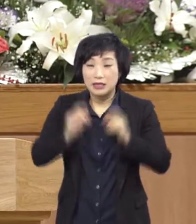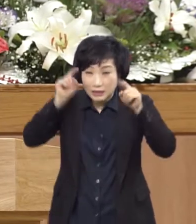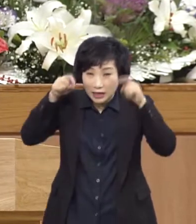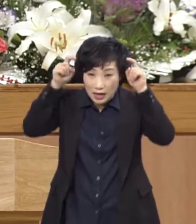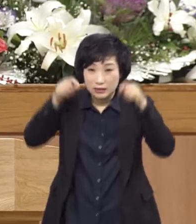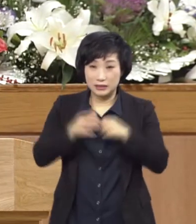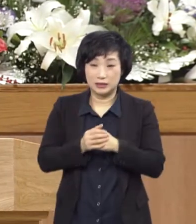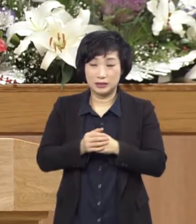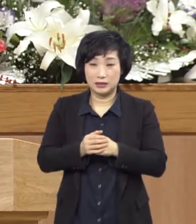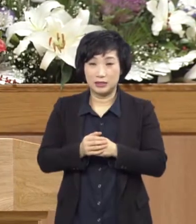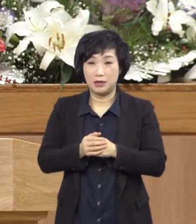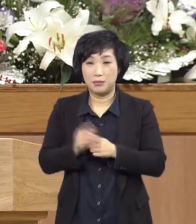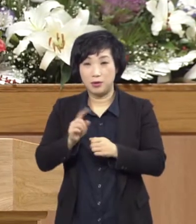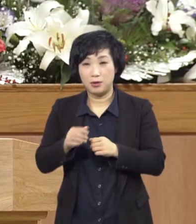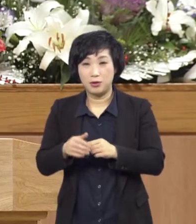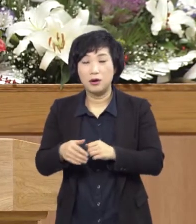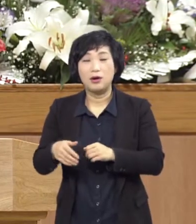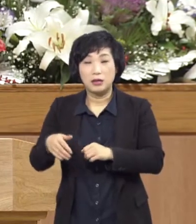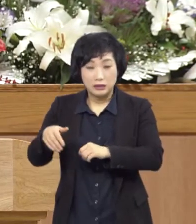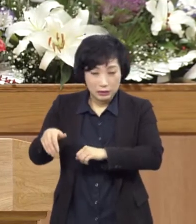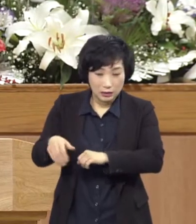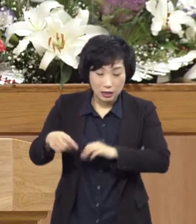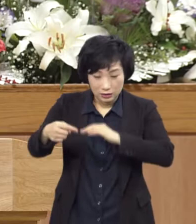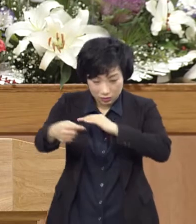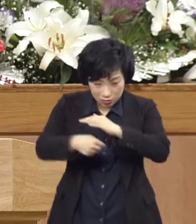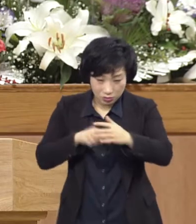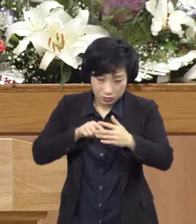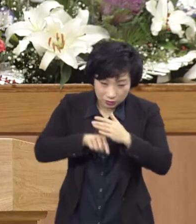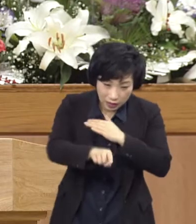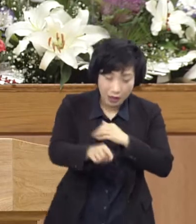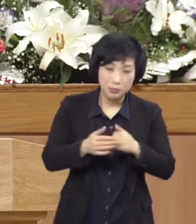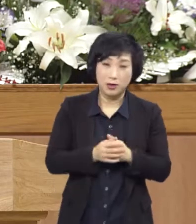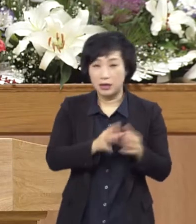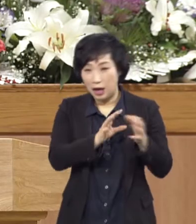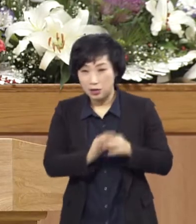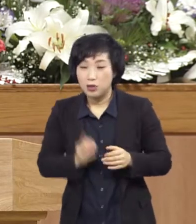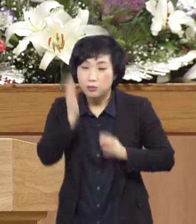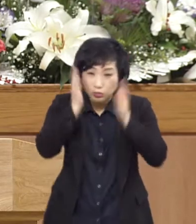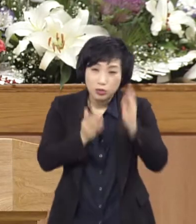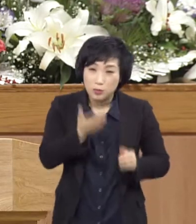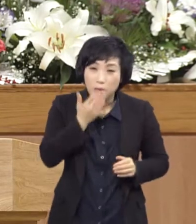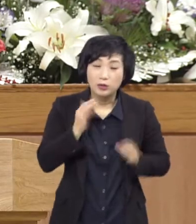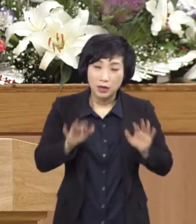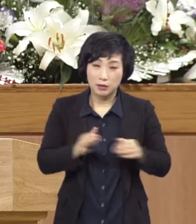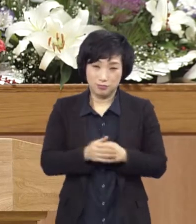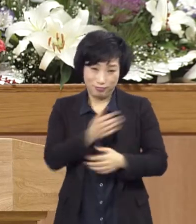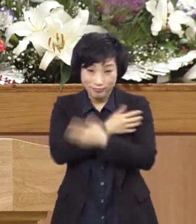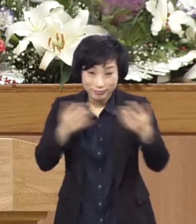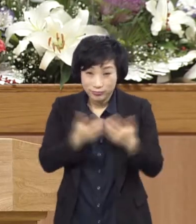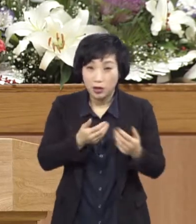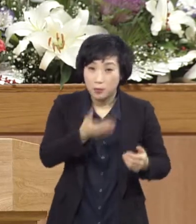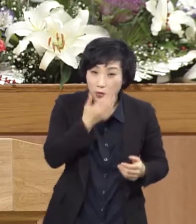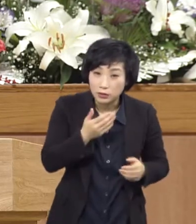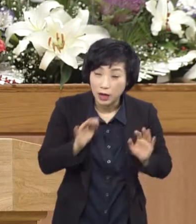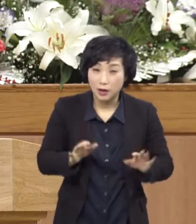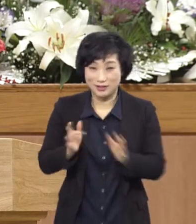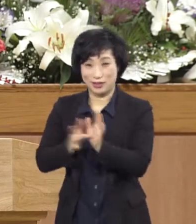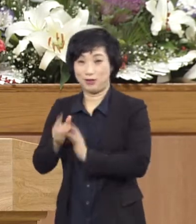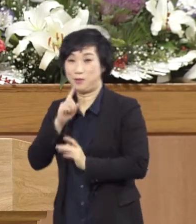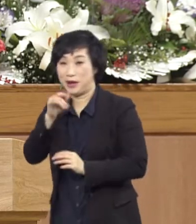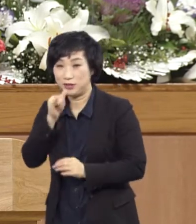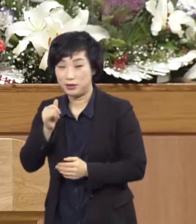꼴을 먹되 풍성히 먹는다. 그래서 예수님이 내 살을 받아 먹어라,